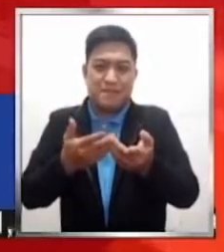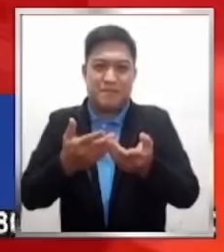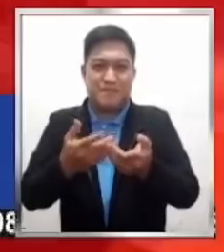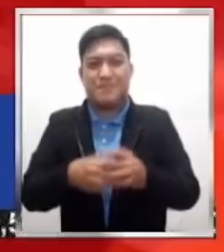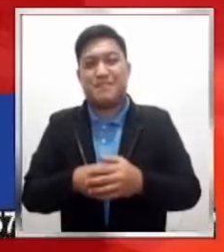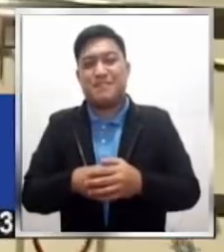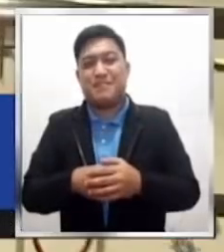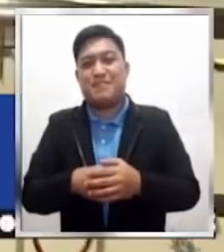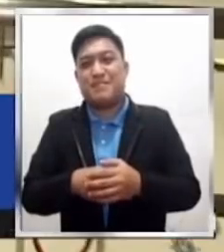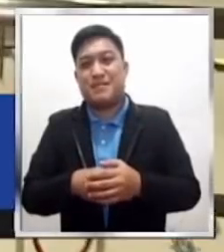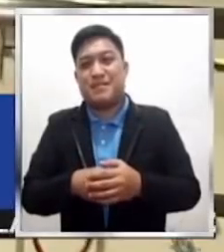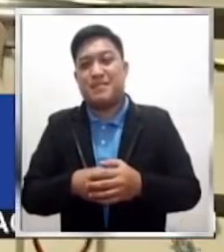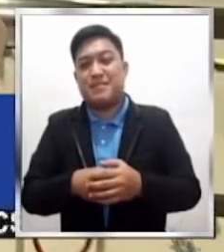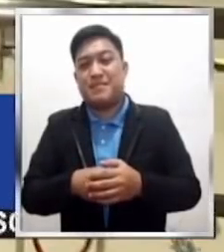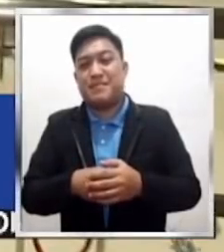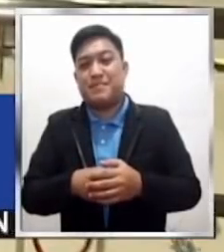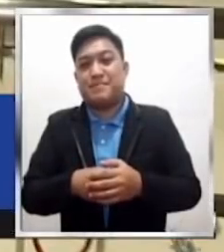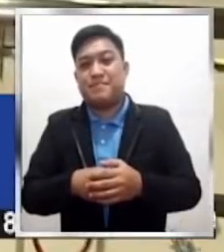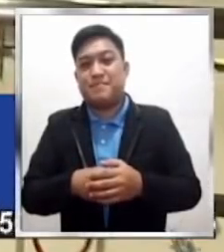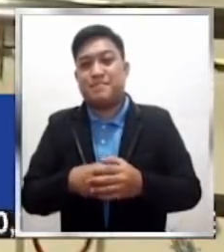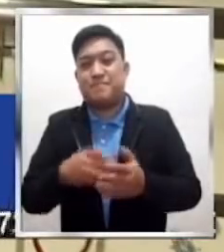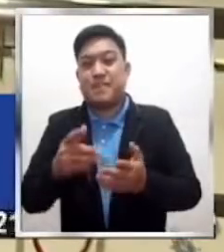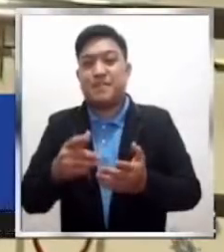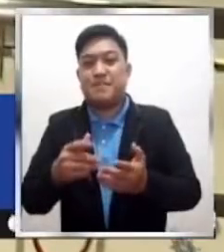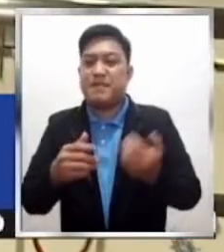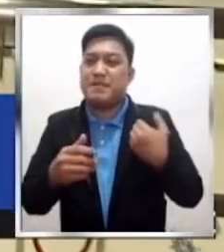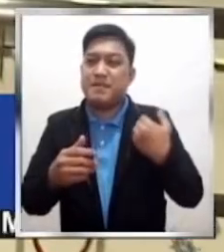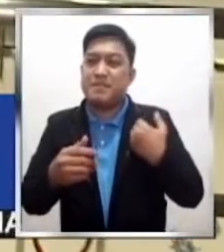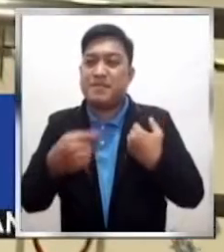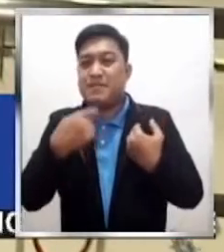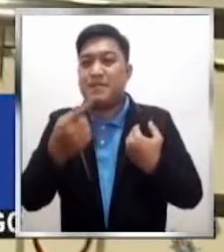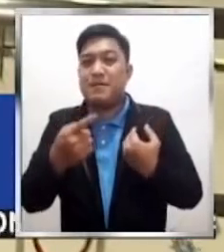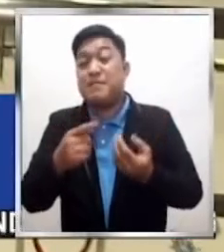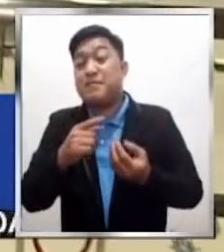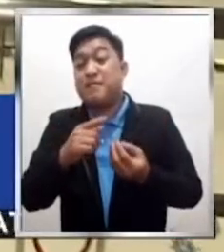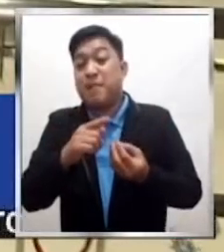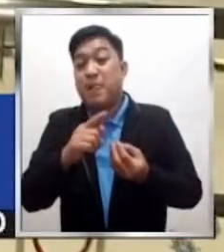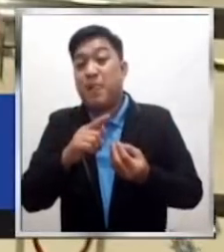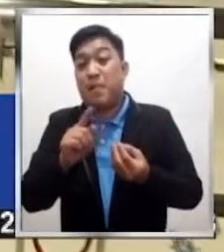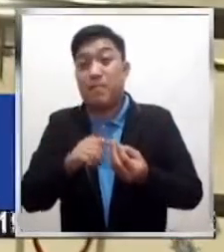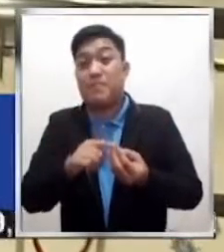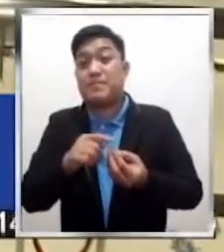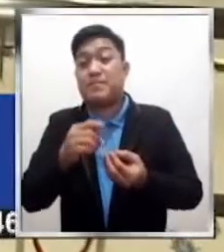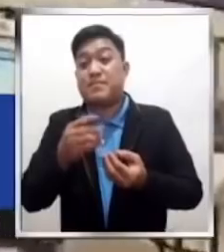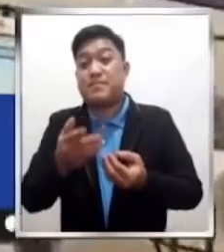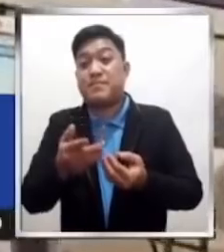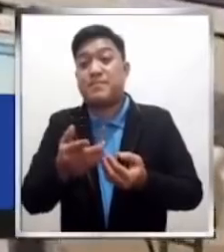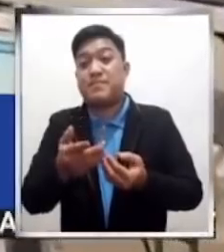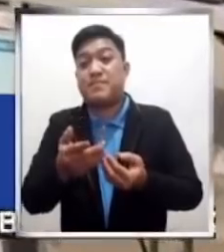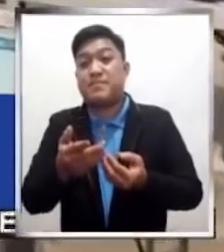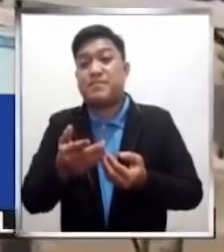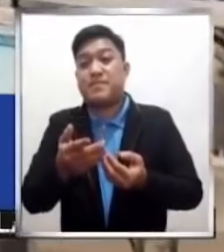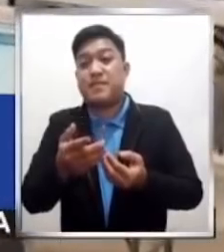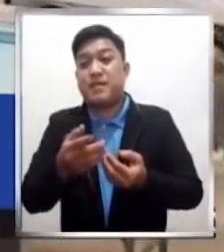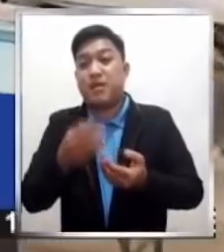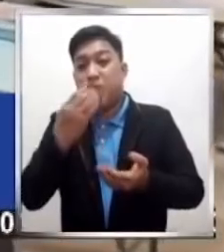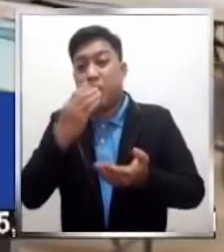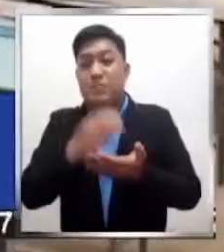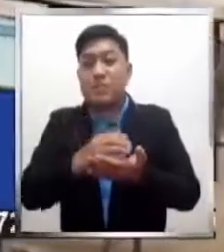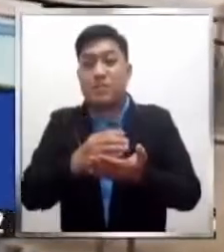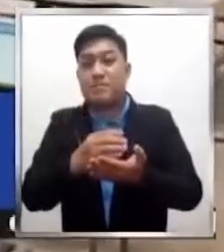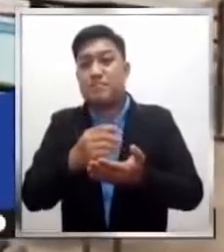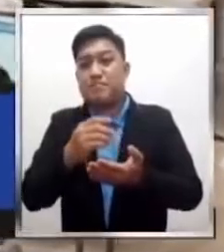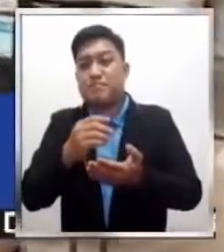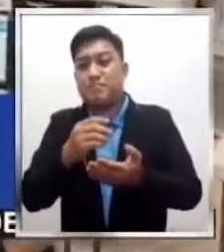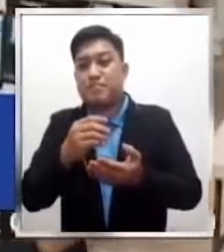sa ngayon hindi pa nagbibigay ng pahayag ang PPCRV kaugnay dito nga sa mga nagiging komento, obserbasyon